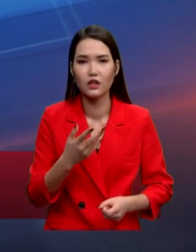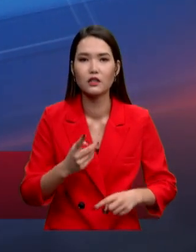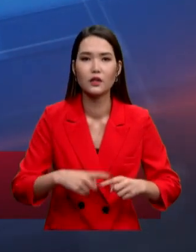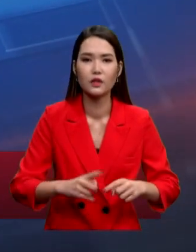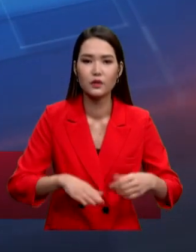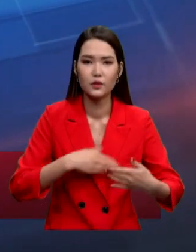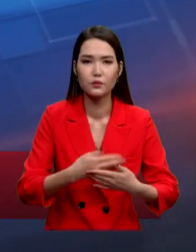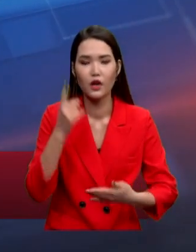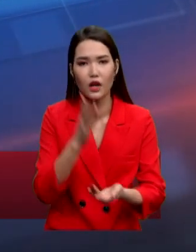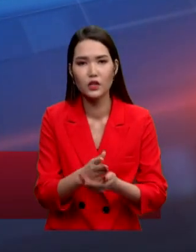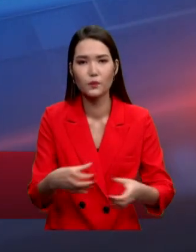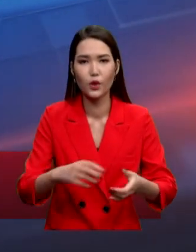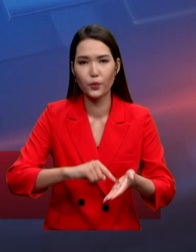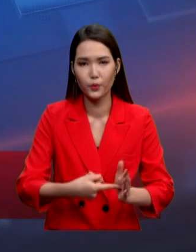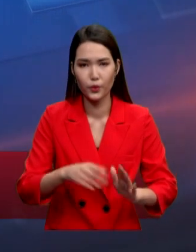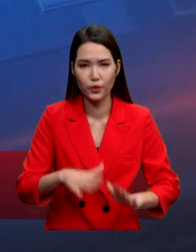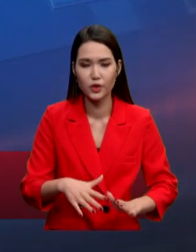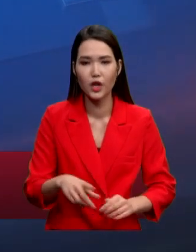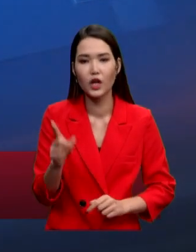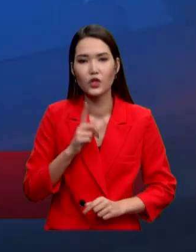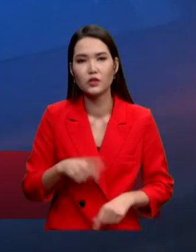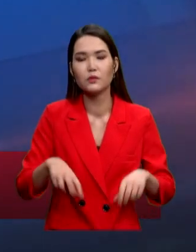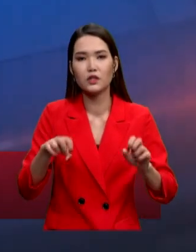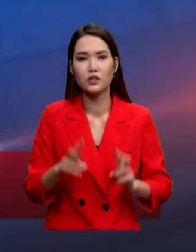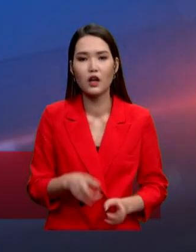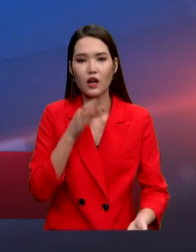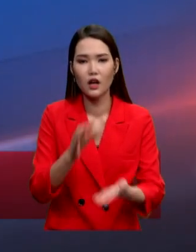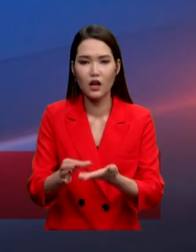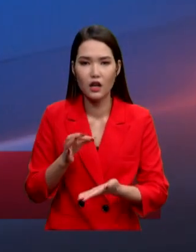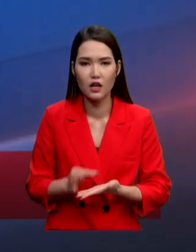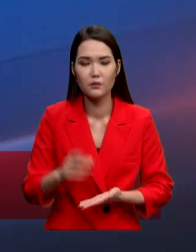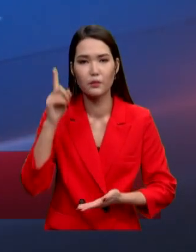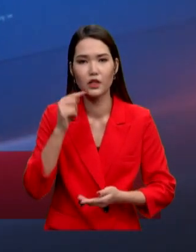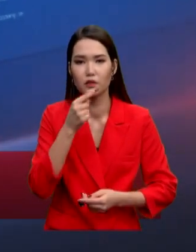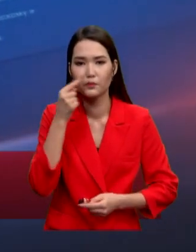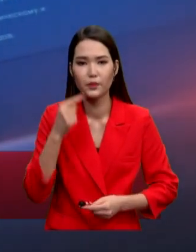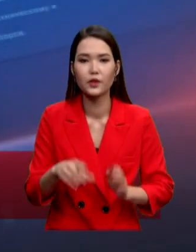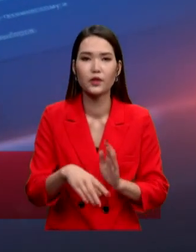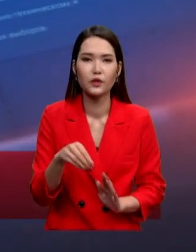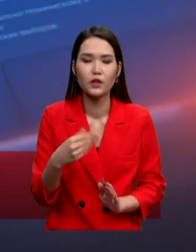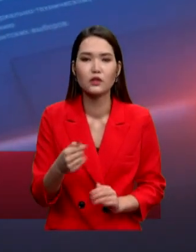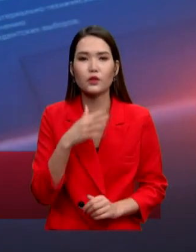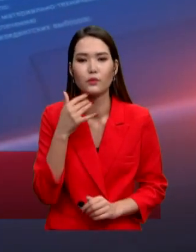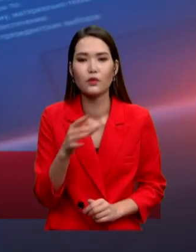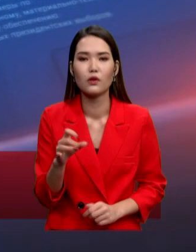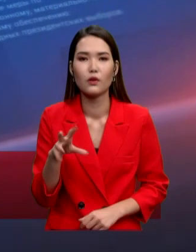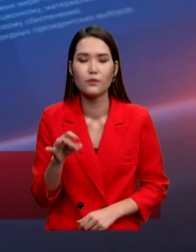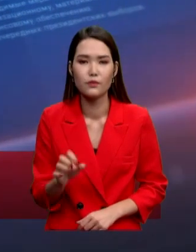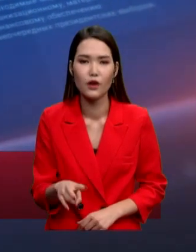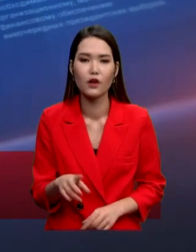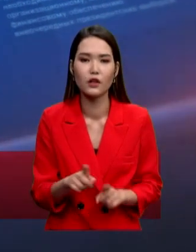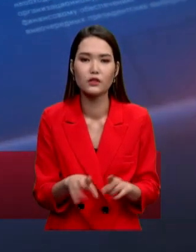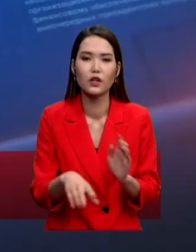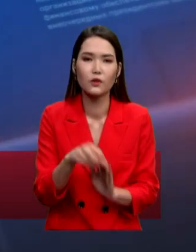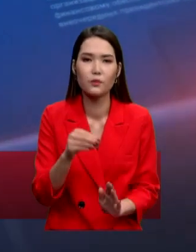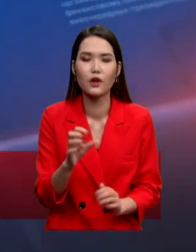по демократическому принципу. И ждем, что те обещания, которые дали партии, вышедшие вверх, будут реализовываться на практике. Ведь в